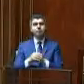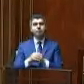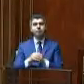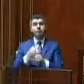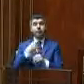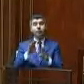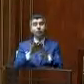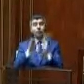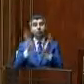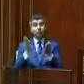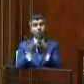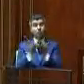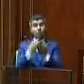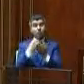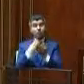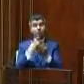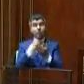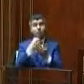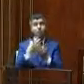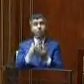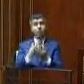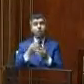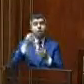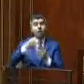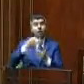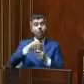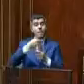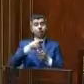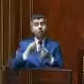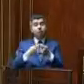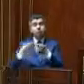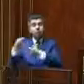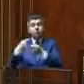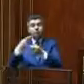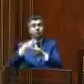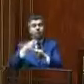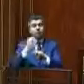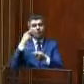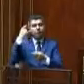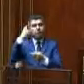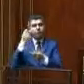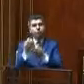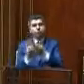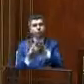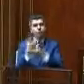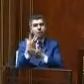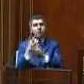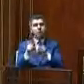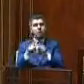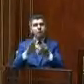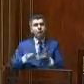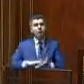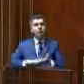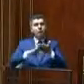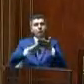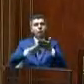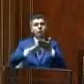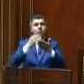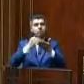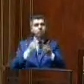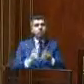لقد خلصت الدراسات المنجزة في الموضوع إلى ضرورة اعتماد رؤية متكاملة ومنسجمة للنهوض بالتجارة